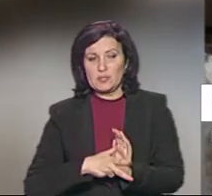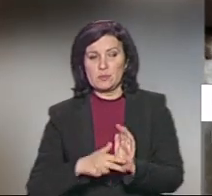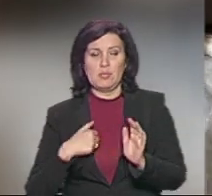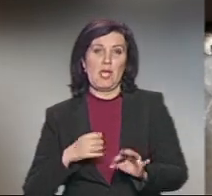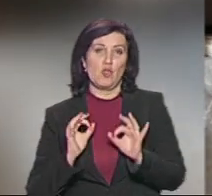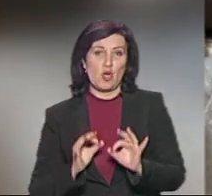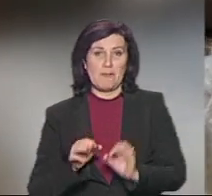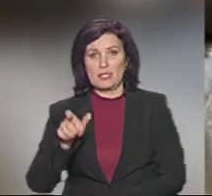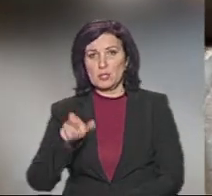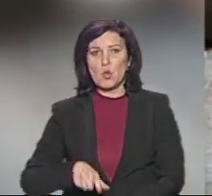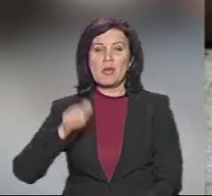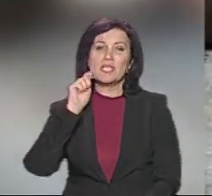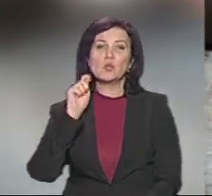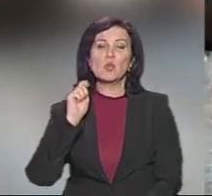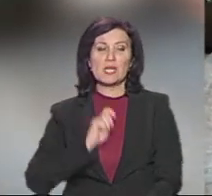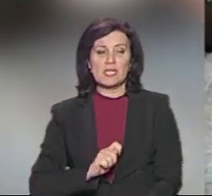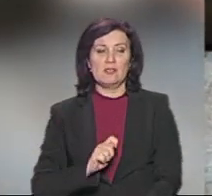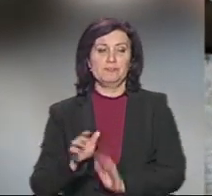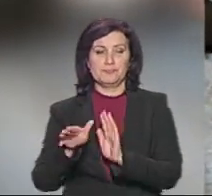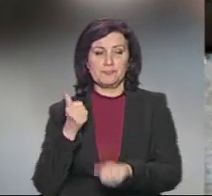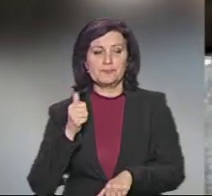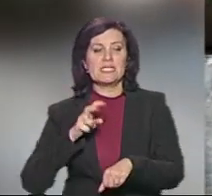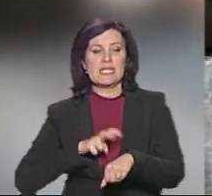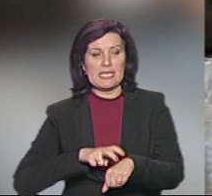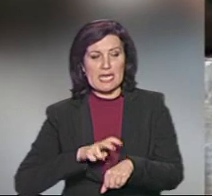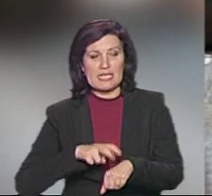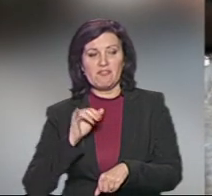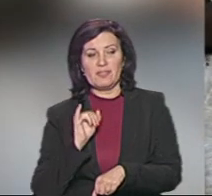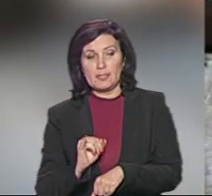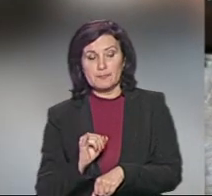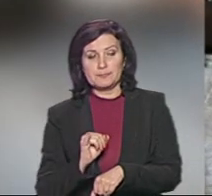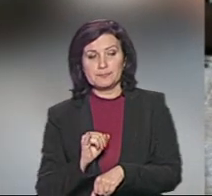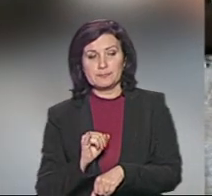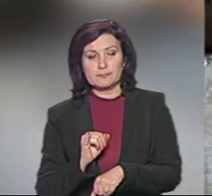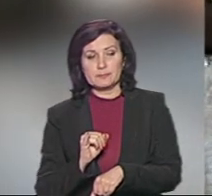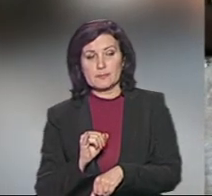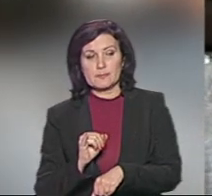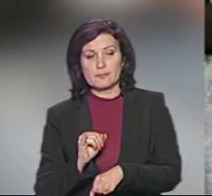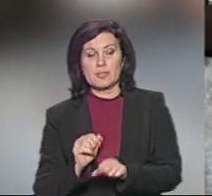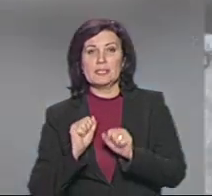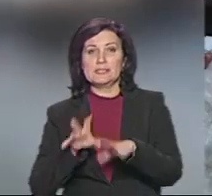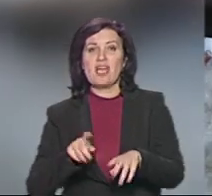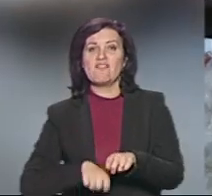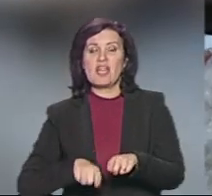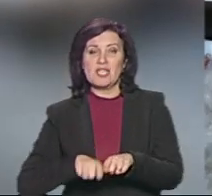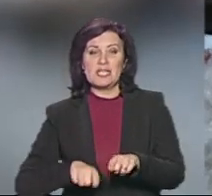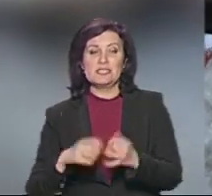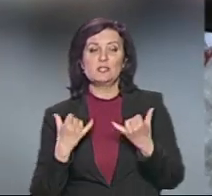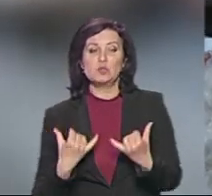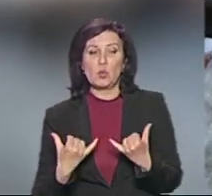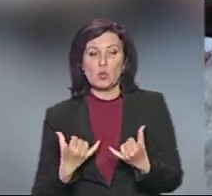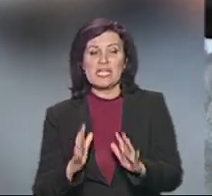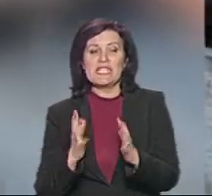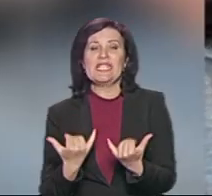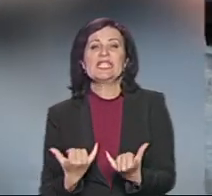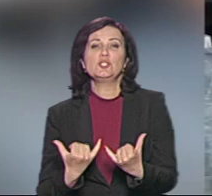як нормальний громадянин України викликав лікарів і здав аналізи. Сьогодні,